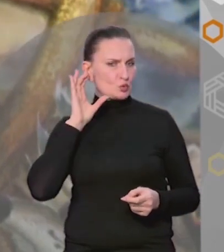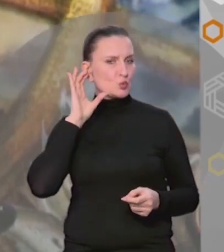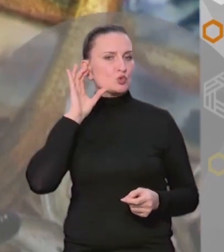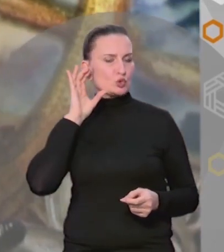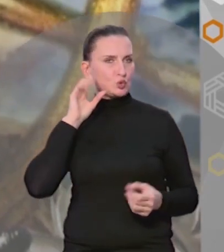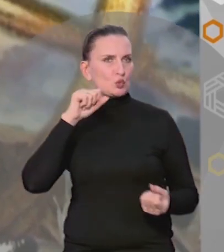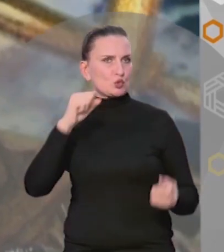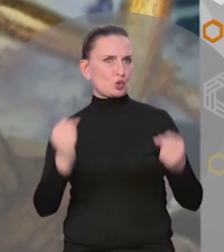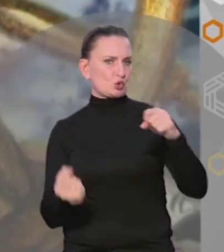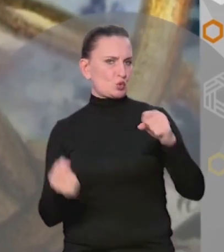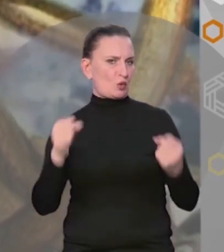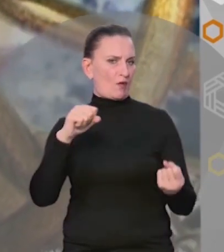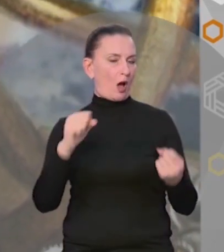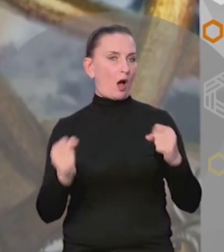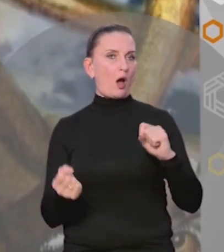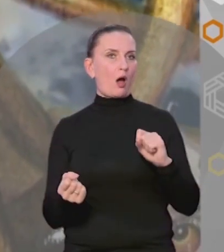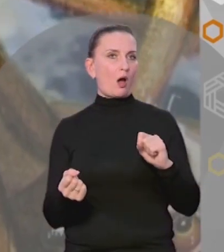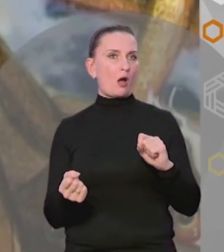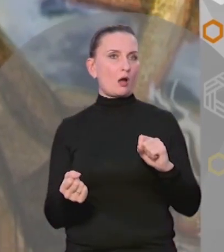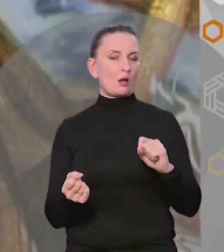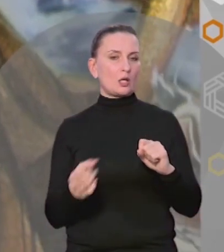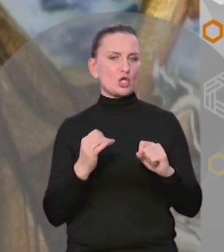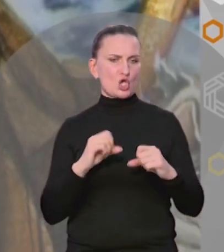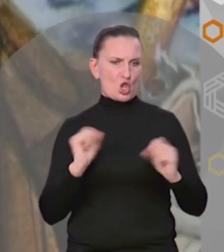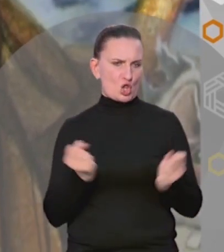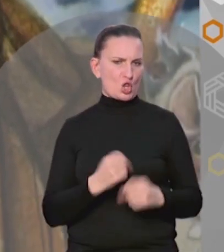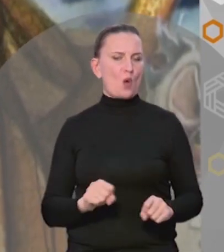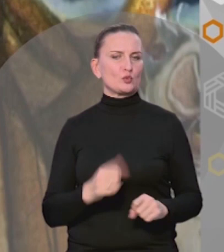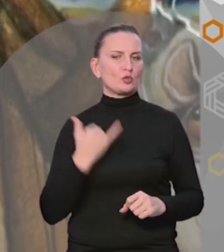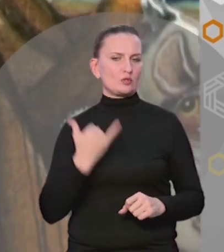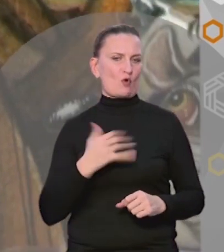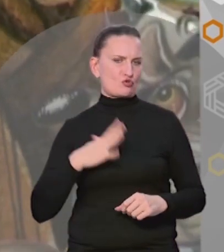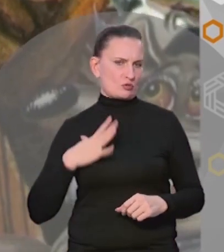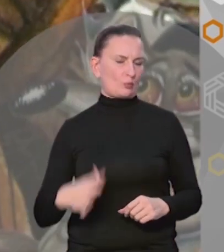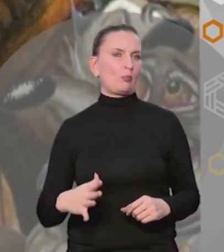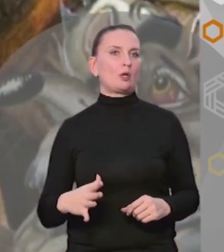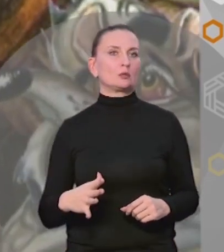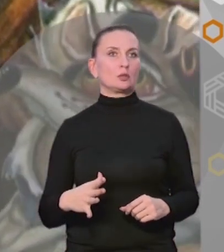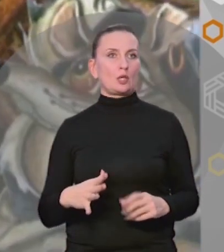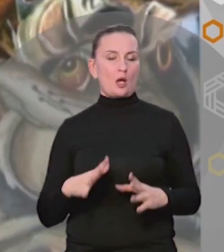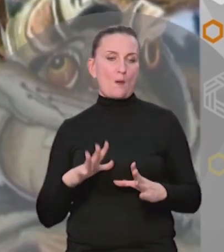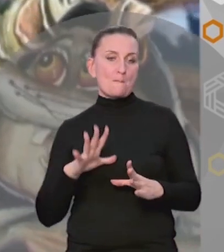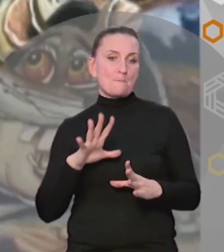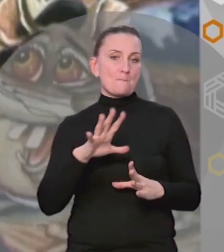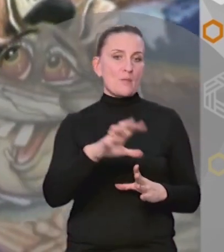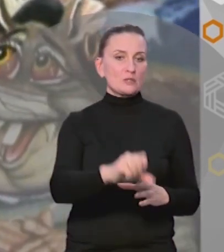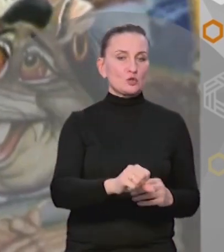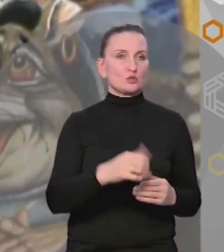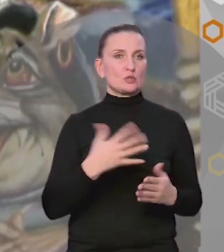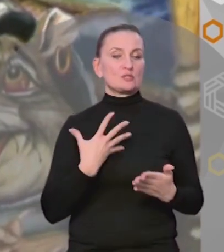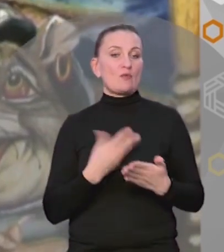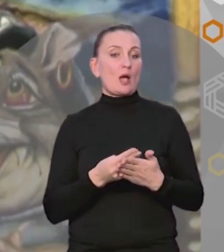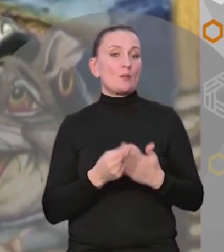Слушал ее штурвал, слушал, и лопнуло у него терпение. Потянулся он всеми